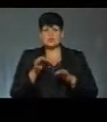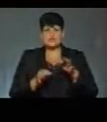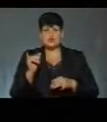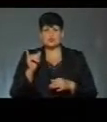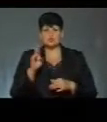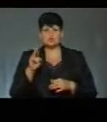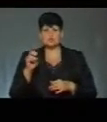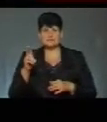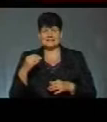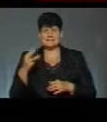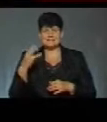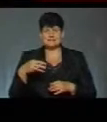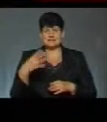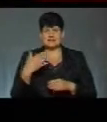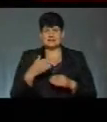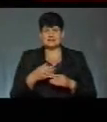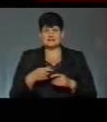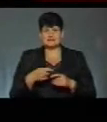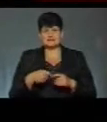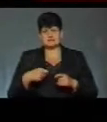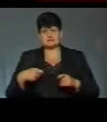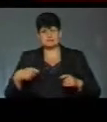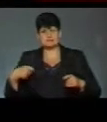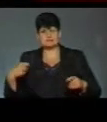із 35-хвилинним запізненням о